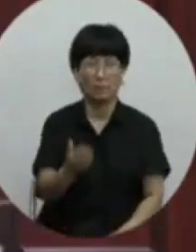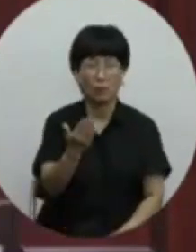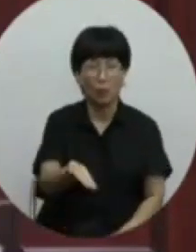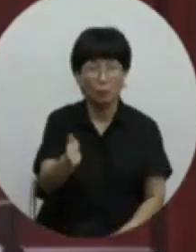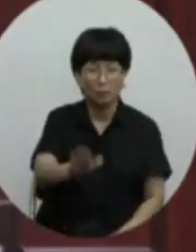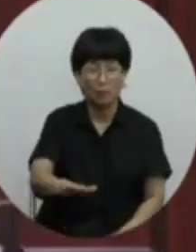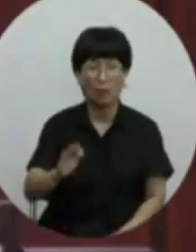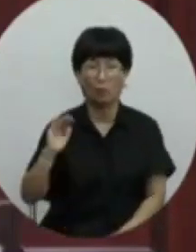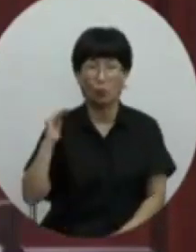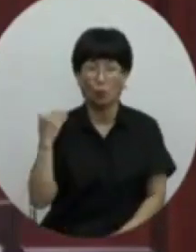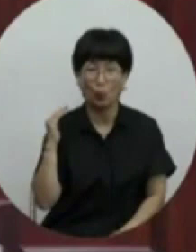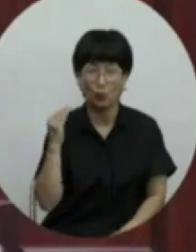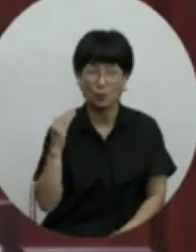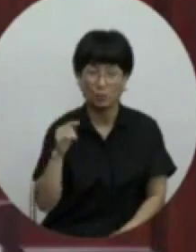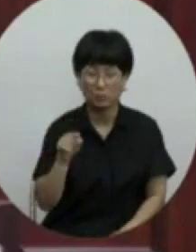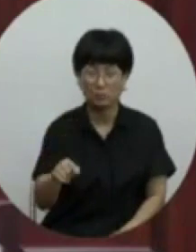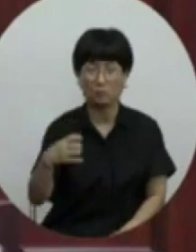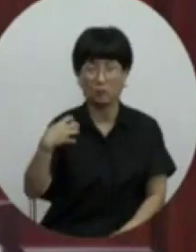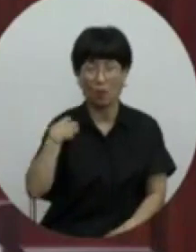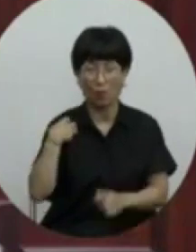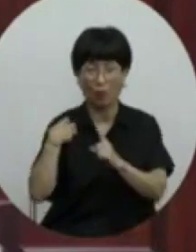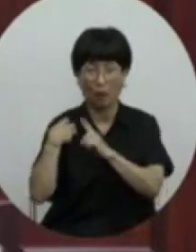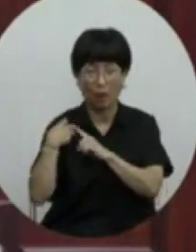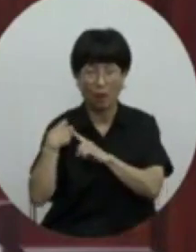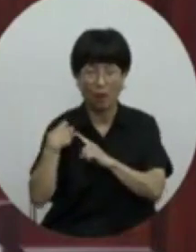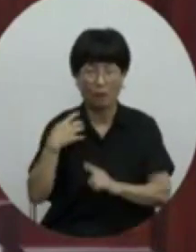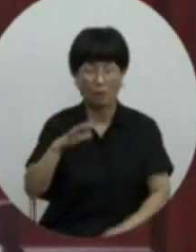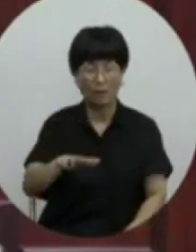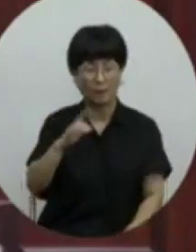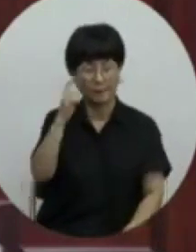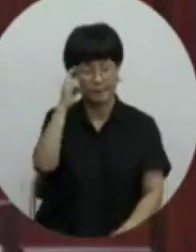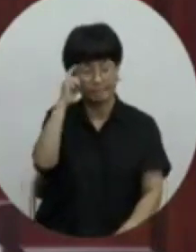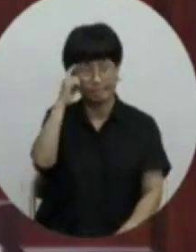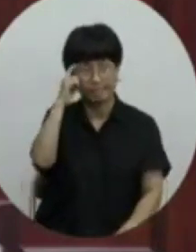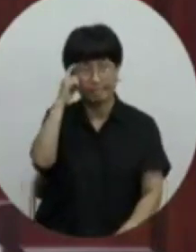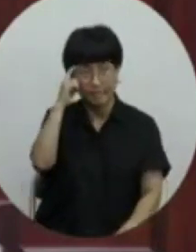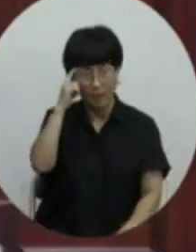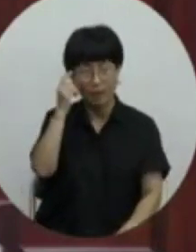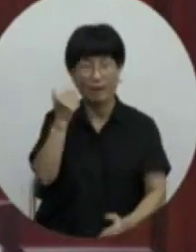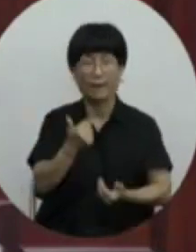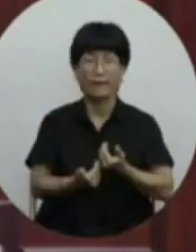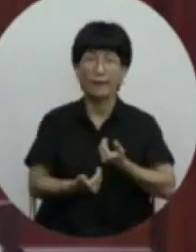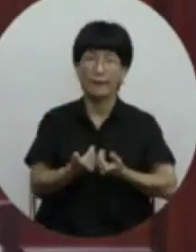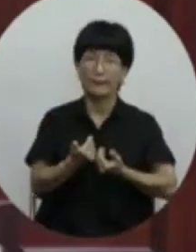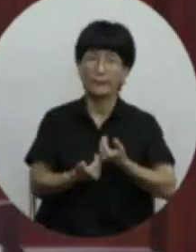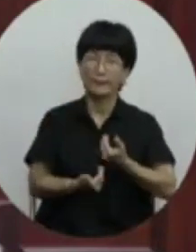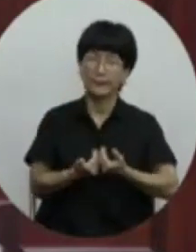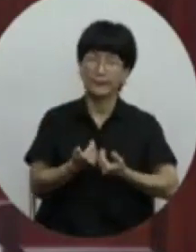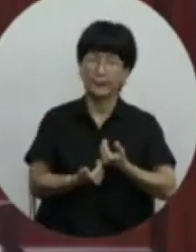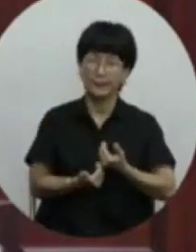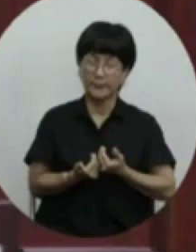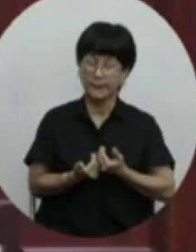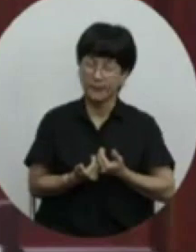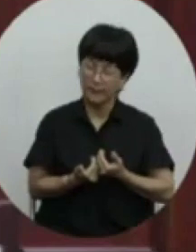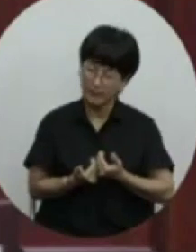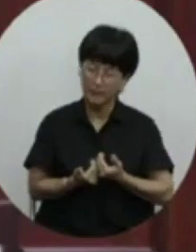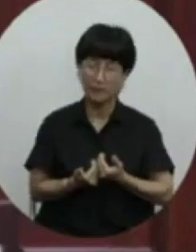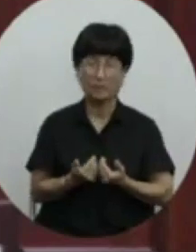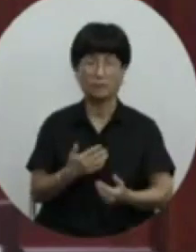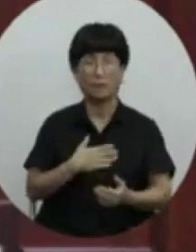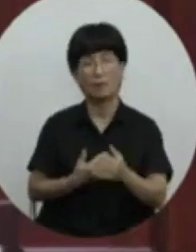그러나 요즘 그 역할에 대하여 심각하게 고민하고 갈등하지 않으면 안 될 일이